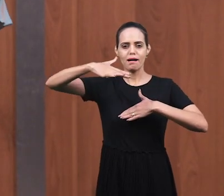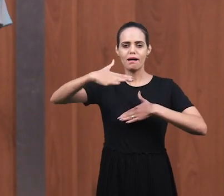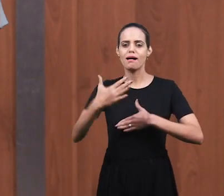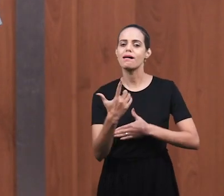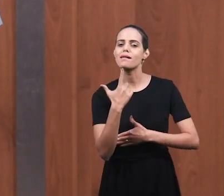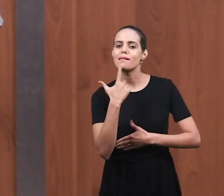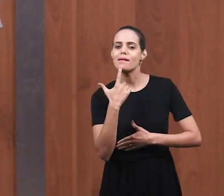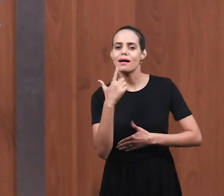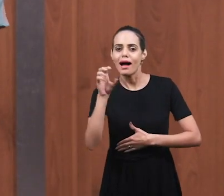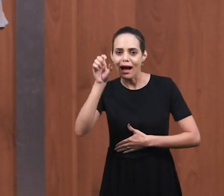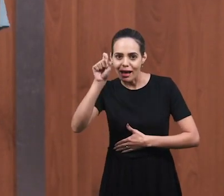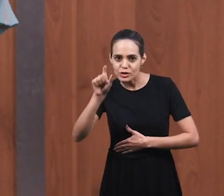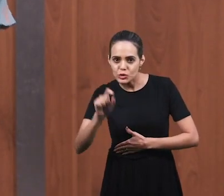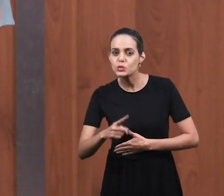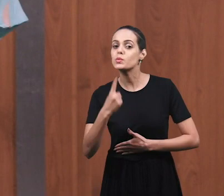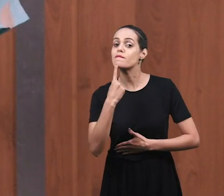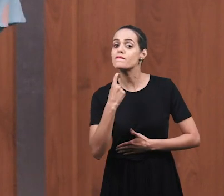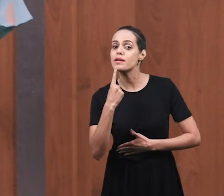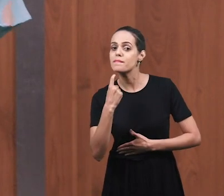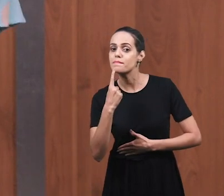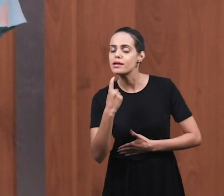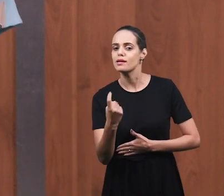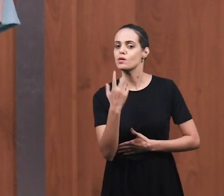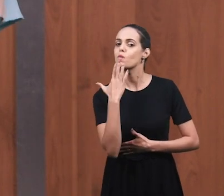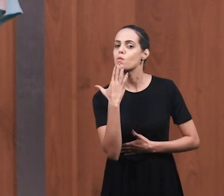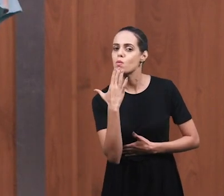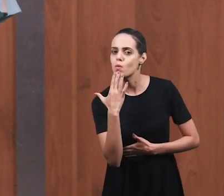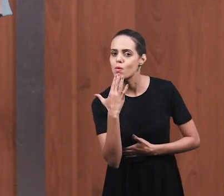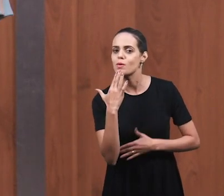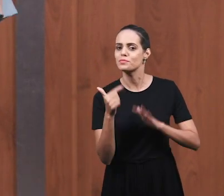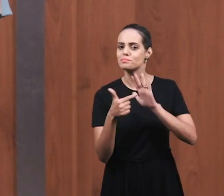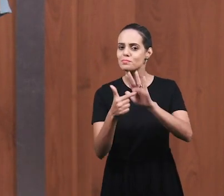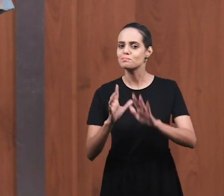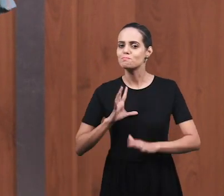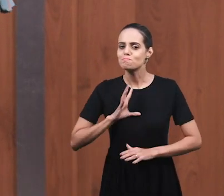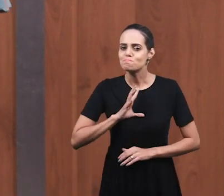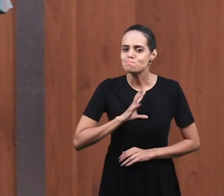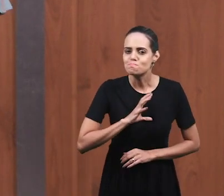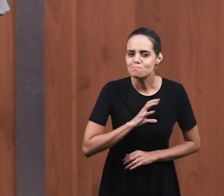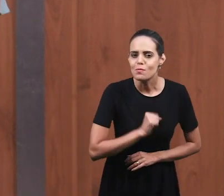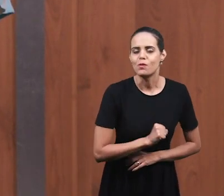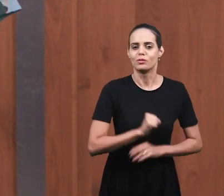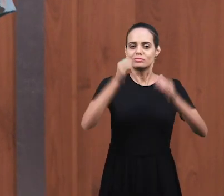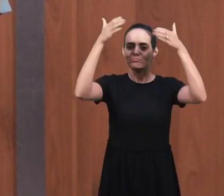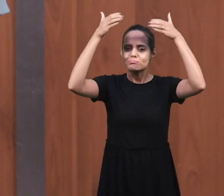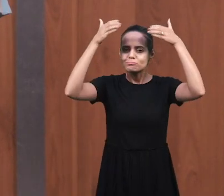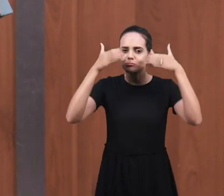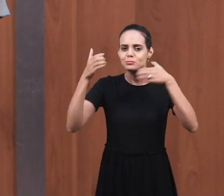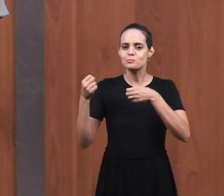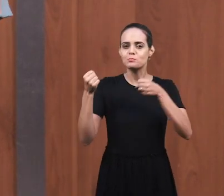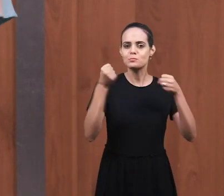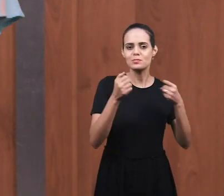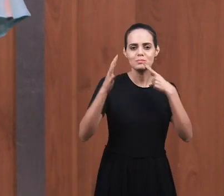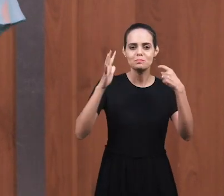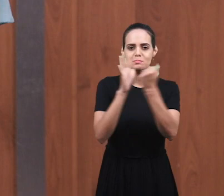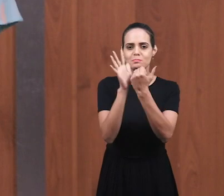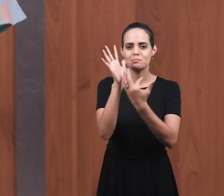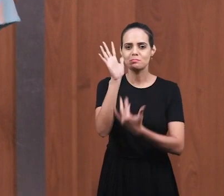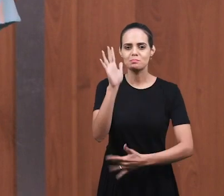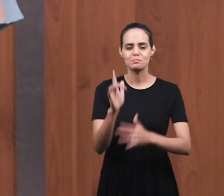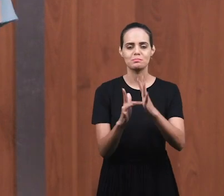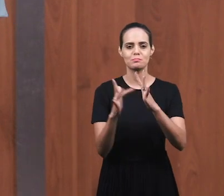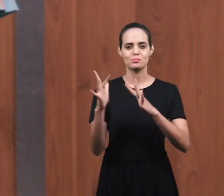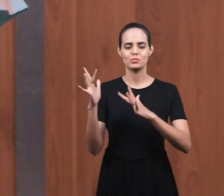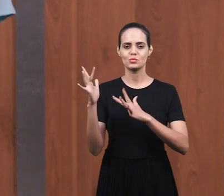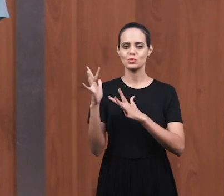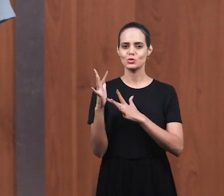des bordures en bleu, pourpre et carmoisi, en montrant l'amour, la royauté et le pouvoir